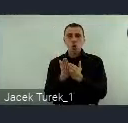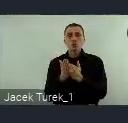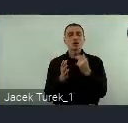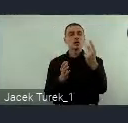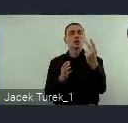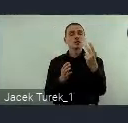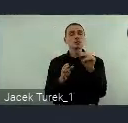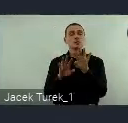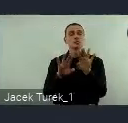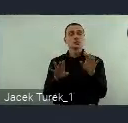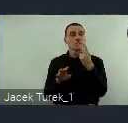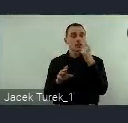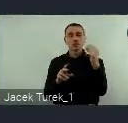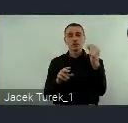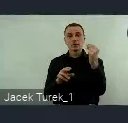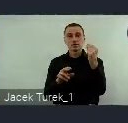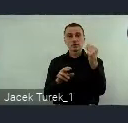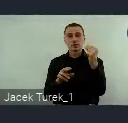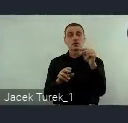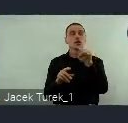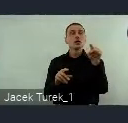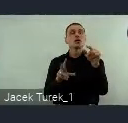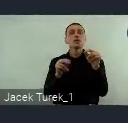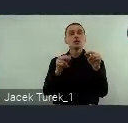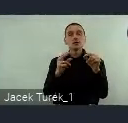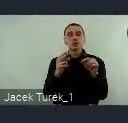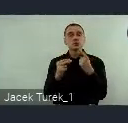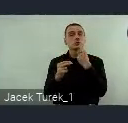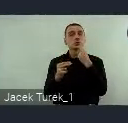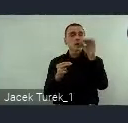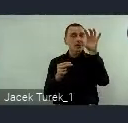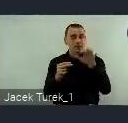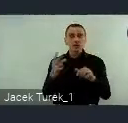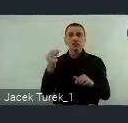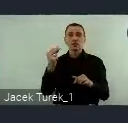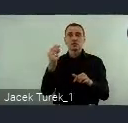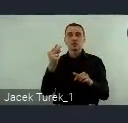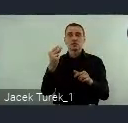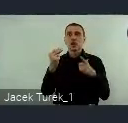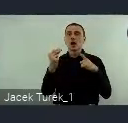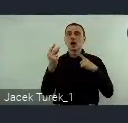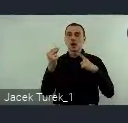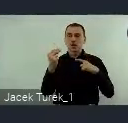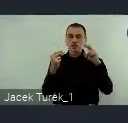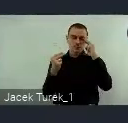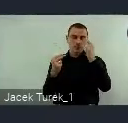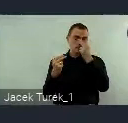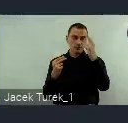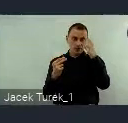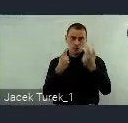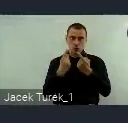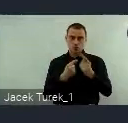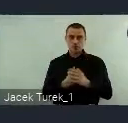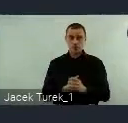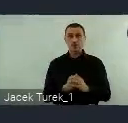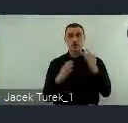to co widzimy na ekranie ten program i przeczyta dotacje na innowacje inwestujemy w przyszłość projekt współfinansowany załącznik nr 1 formularz zgłoszeniowy i